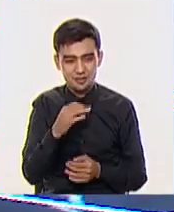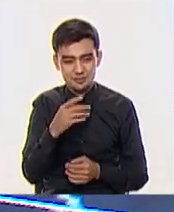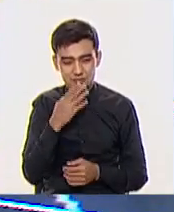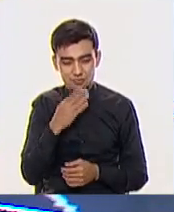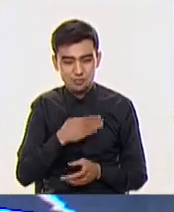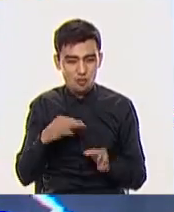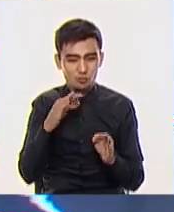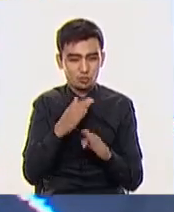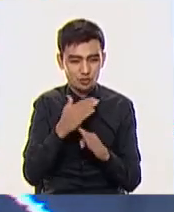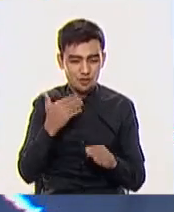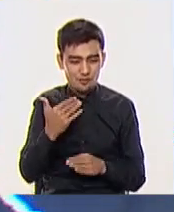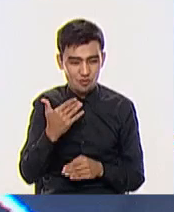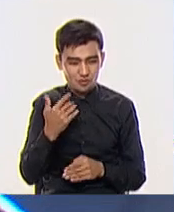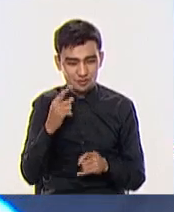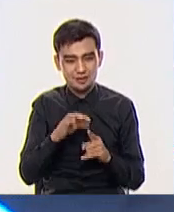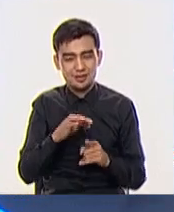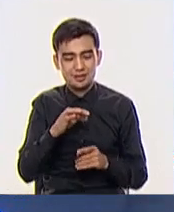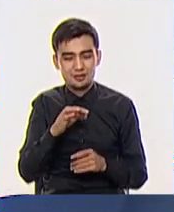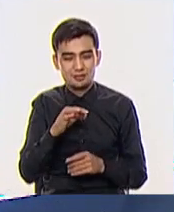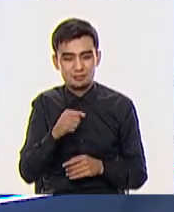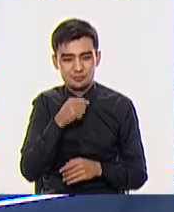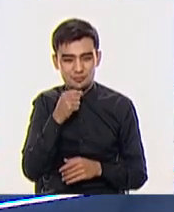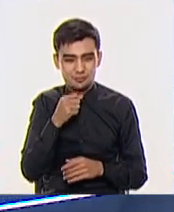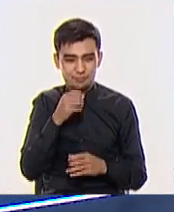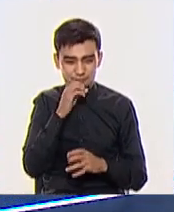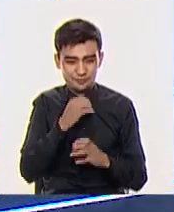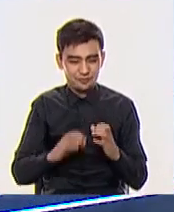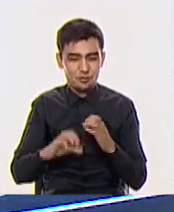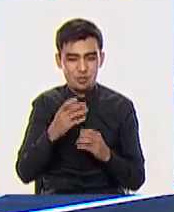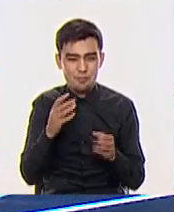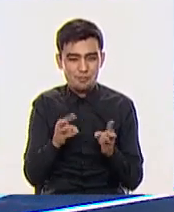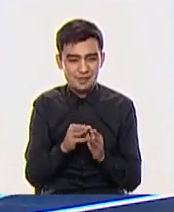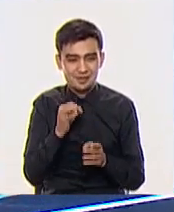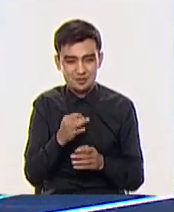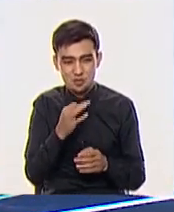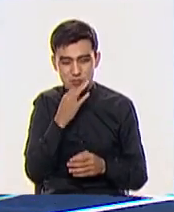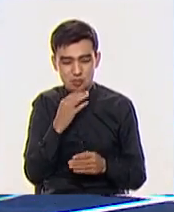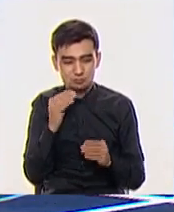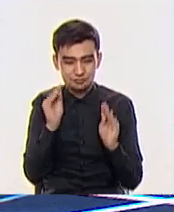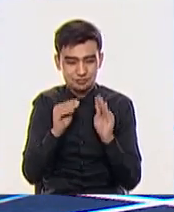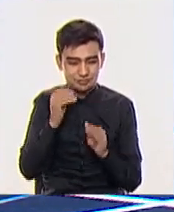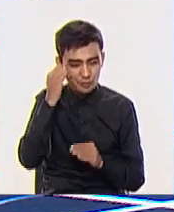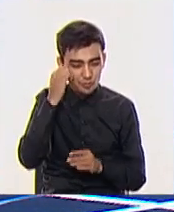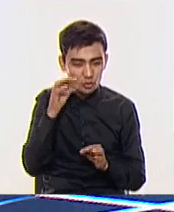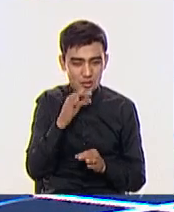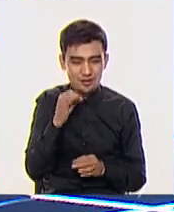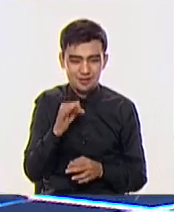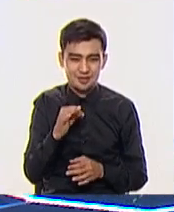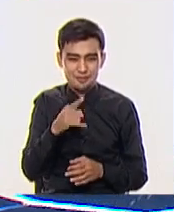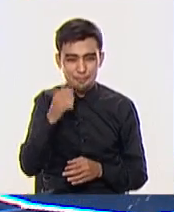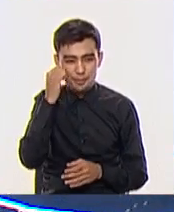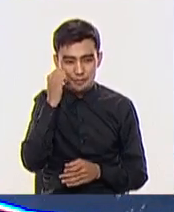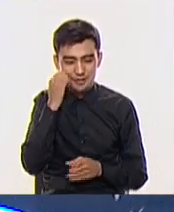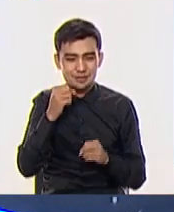сүйікті музыкалық аспабы саксофонмен бірге тұрғаны әр түрлі нұсқада бейнеленген. Бұған дейін Елорда әкімдігі әншінің